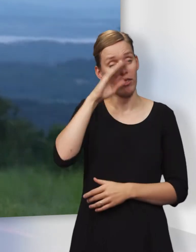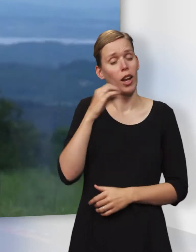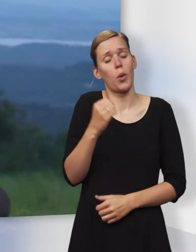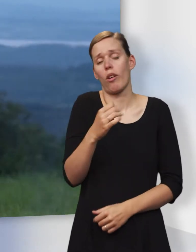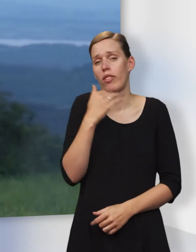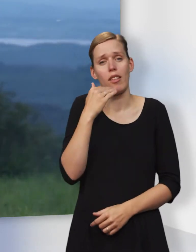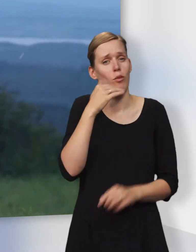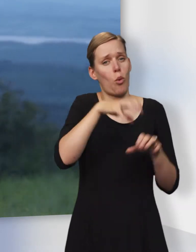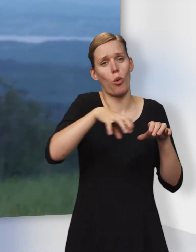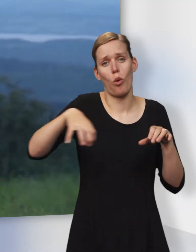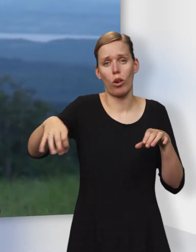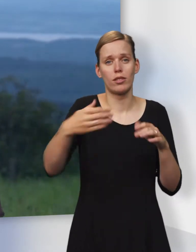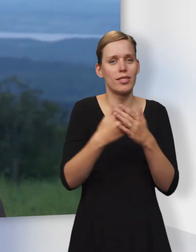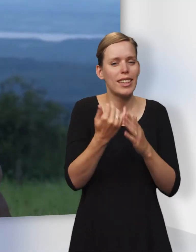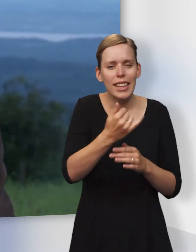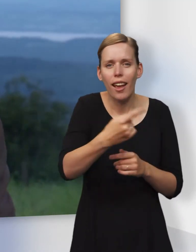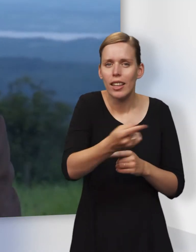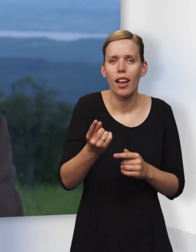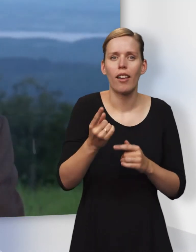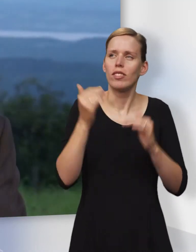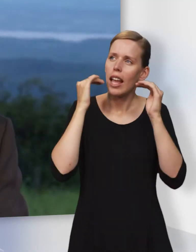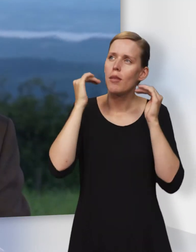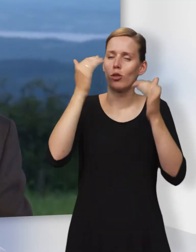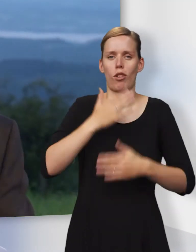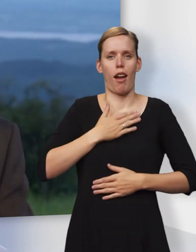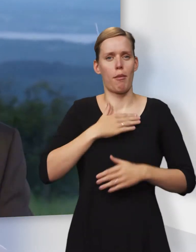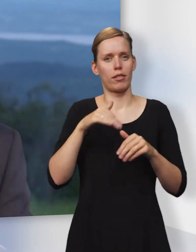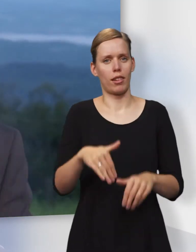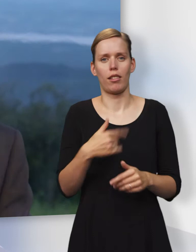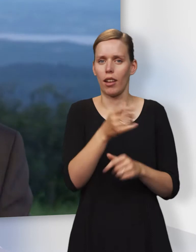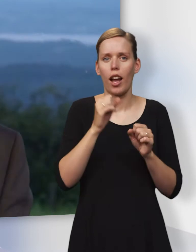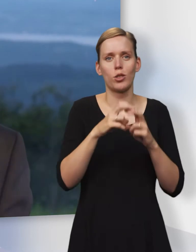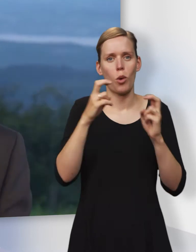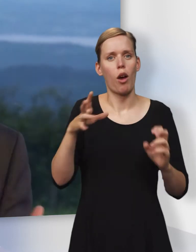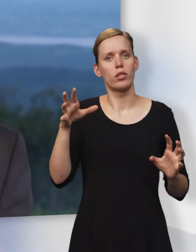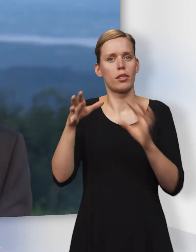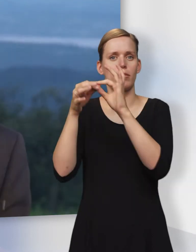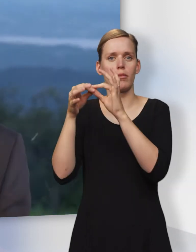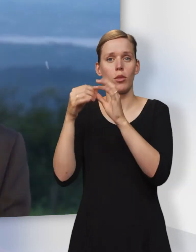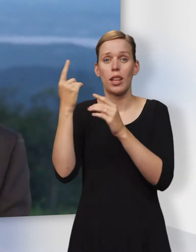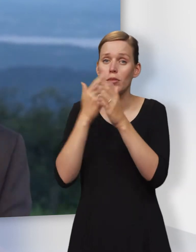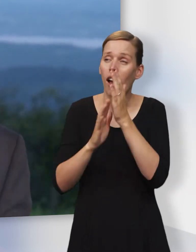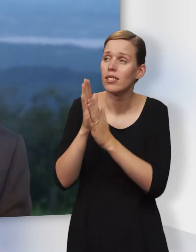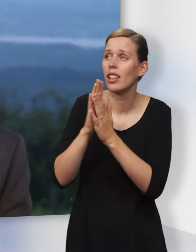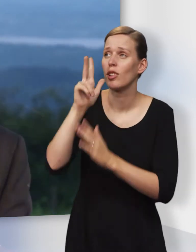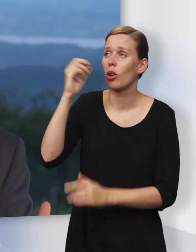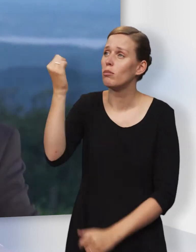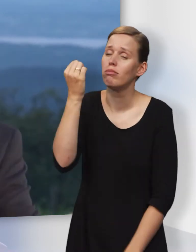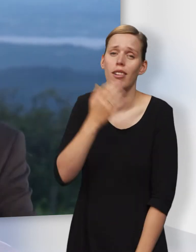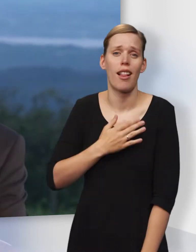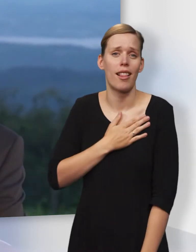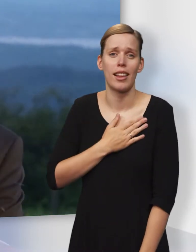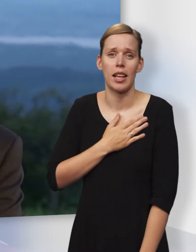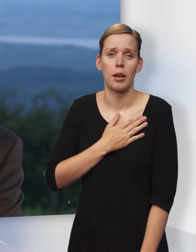wo jeder von uns eine himmlische Heimat, ein Zuhause haben kann. Und er spricht davon, wie Gott voller Liebe ist.